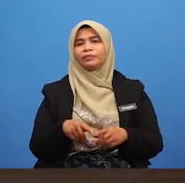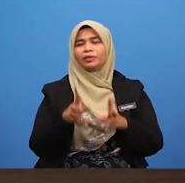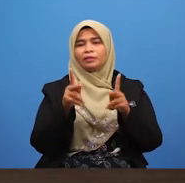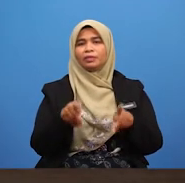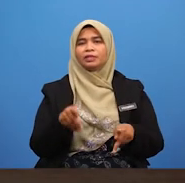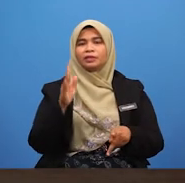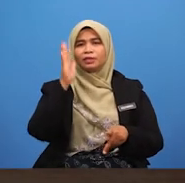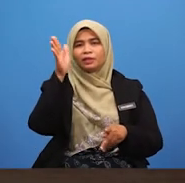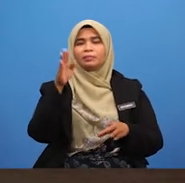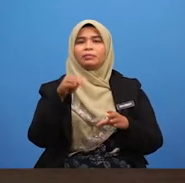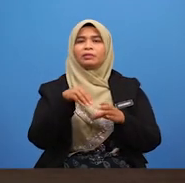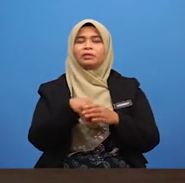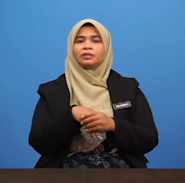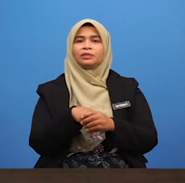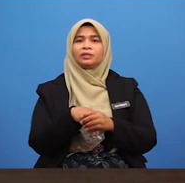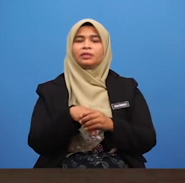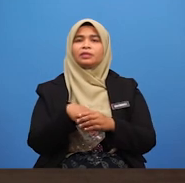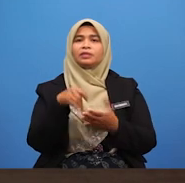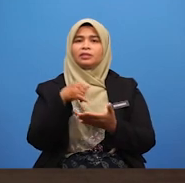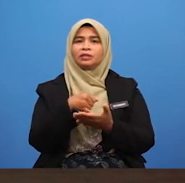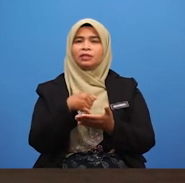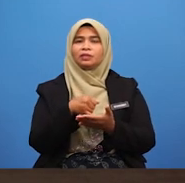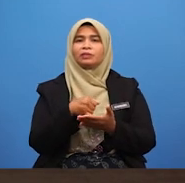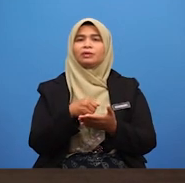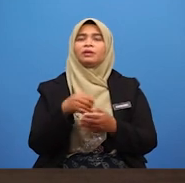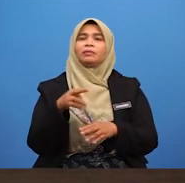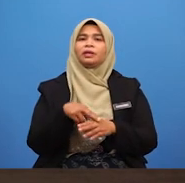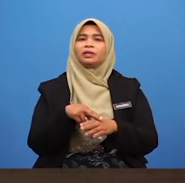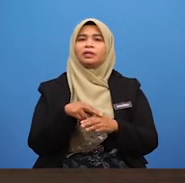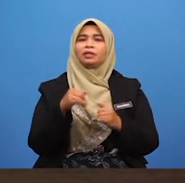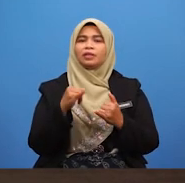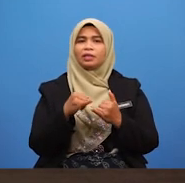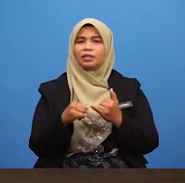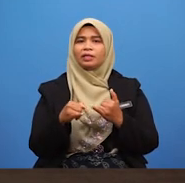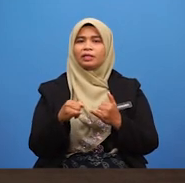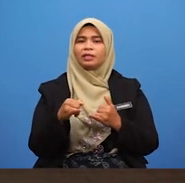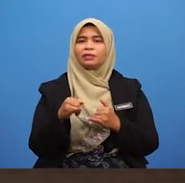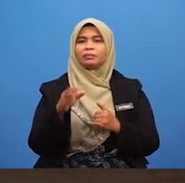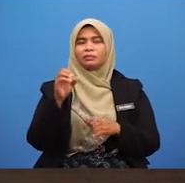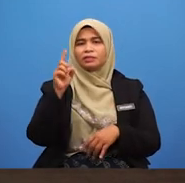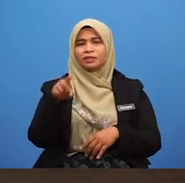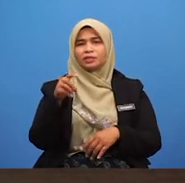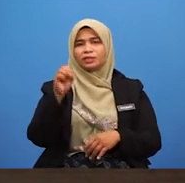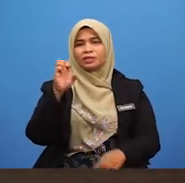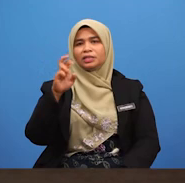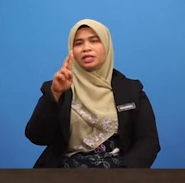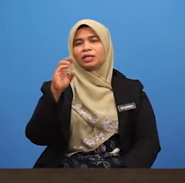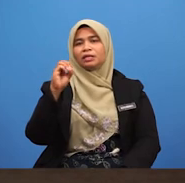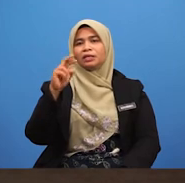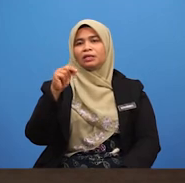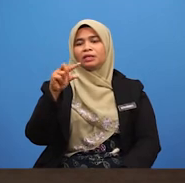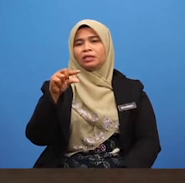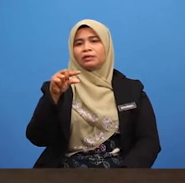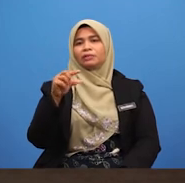semat peniti pada bahagian hujung ni mesti menyerong dan pada bahagian